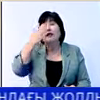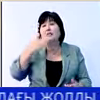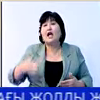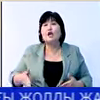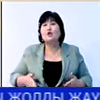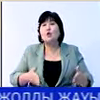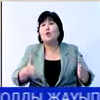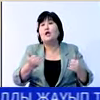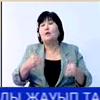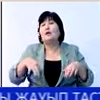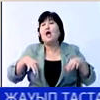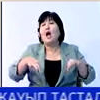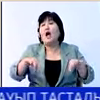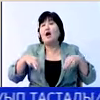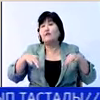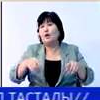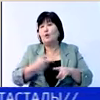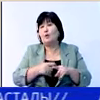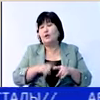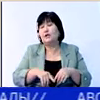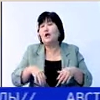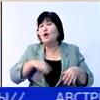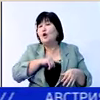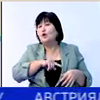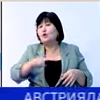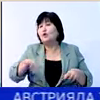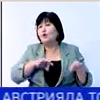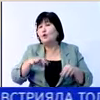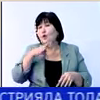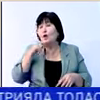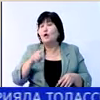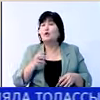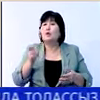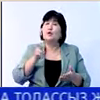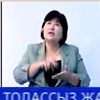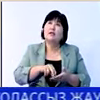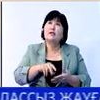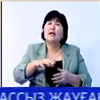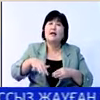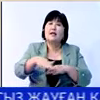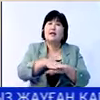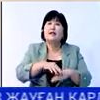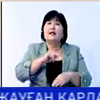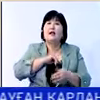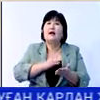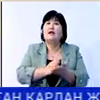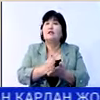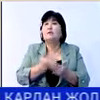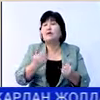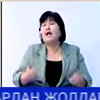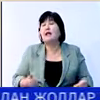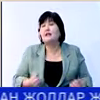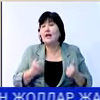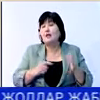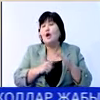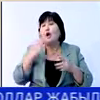мынау автокөліктің несі жүруі өте көп та. Енді сол жерге шығып, біз енді елге халыққа қызмет жасадық, өзін талап бастадық.